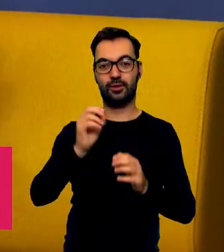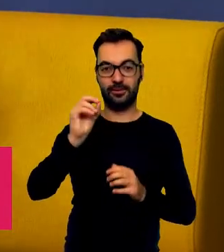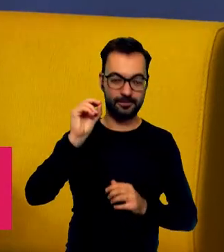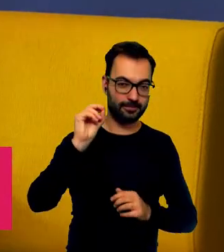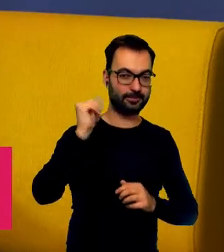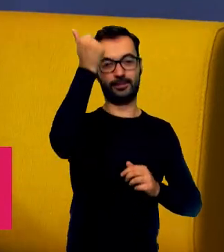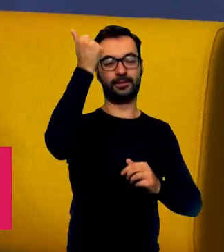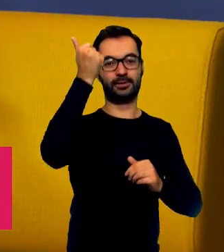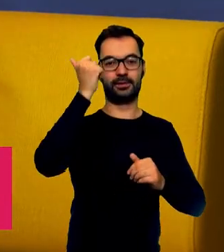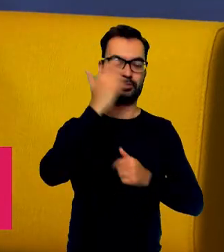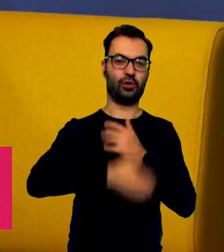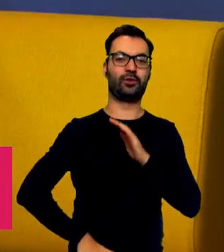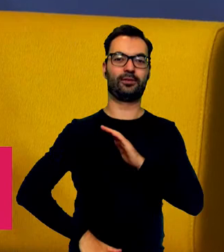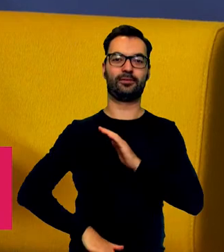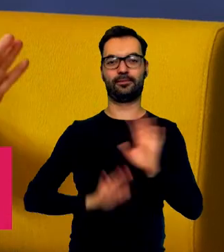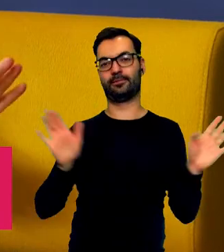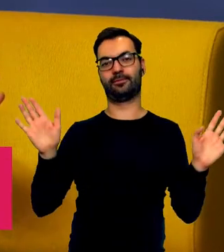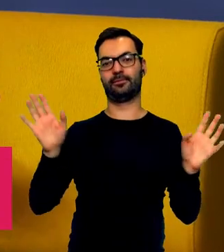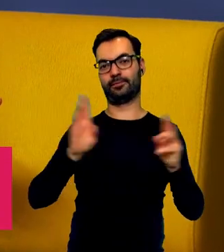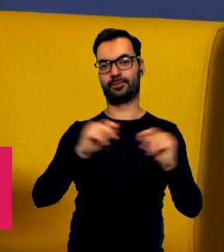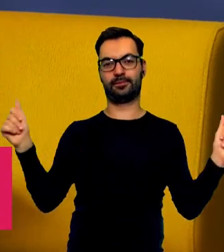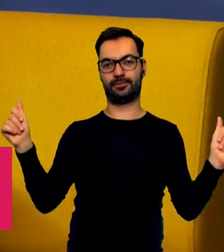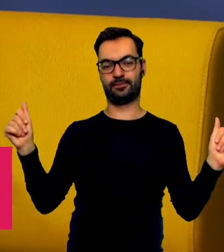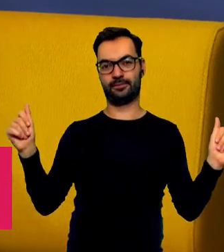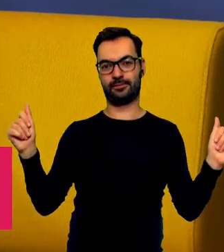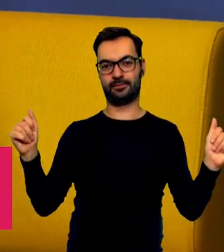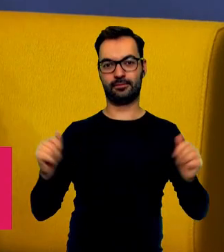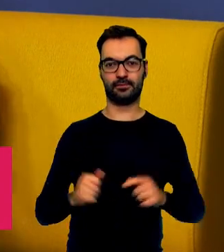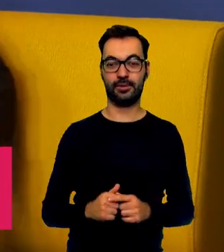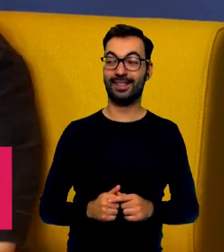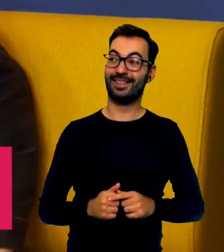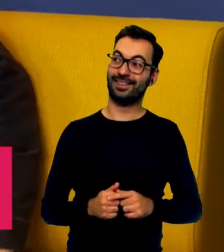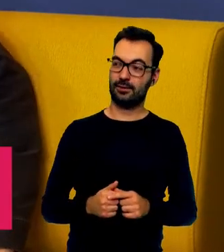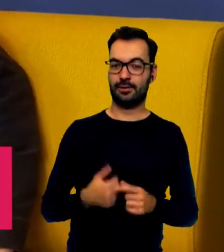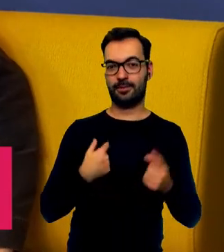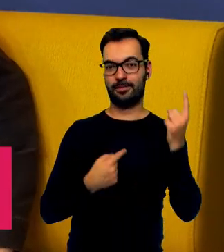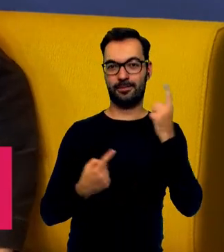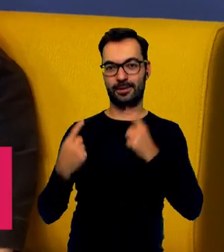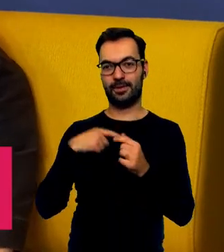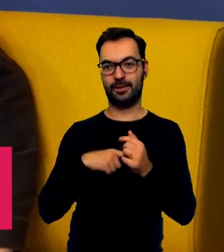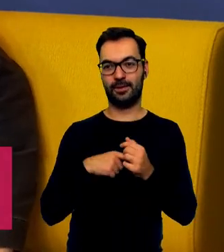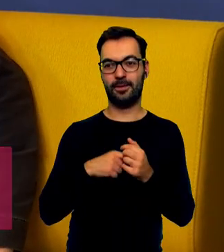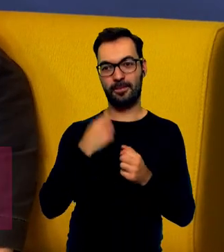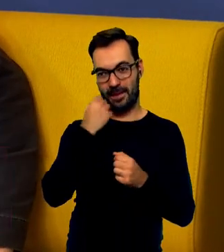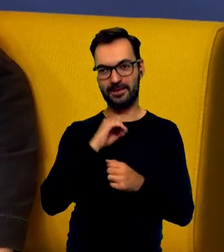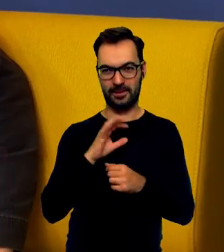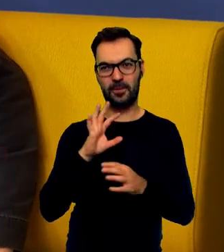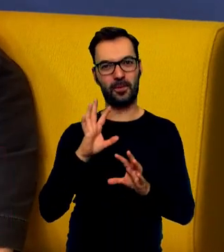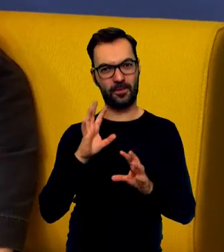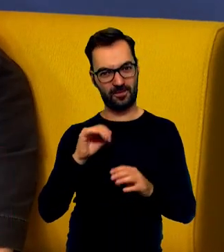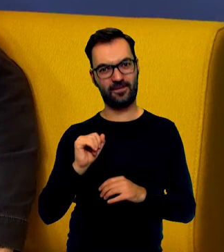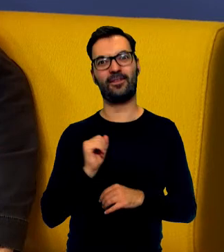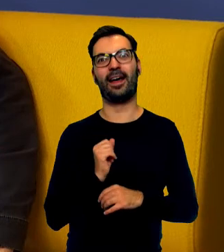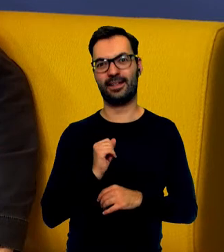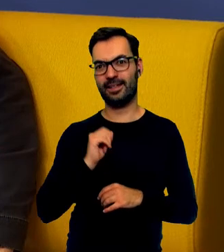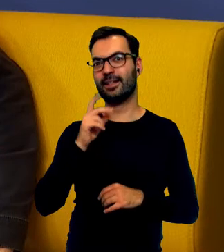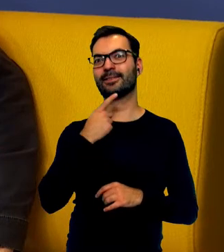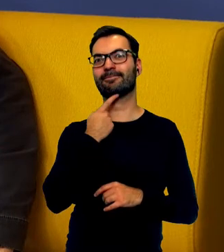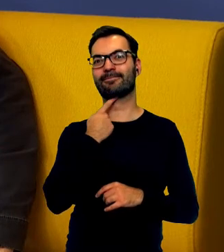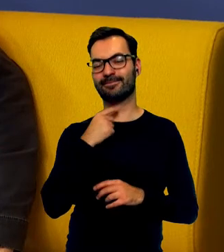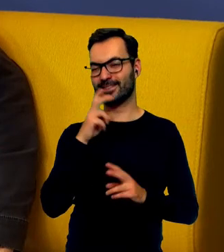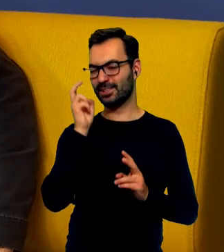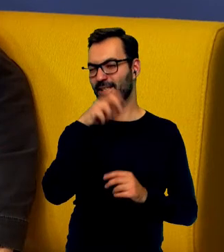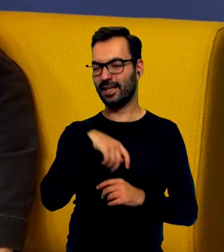jednym ekstatycznym momencie zostanie unicestwione. Moim zdaniem to jest bardzo atrakcyjne, wbrew